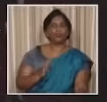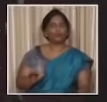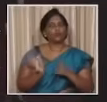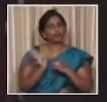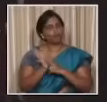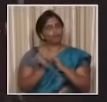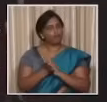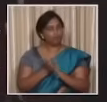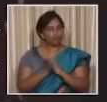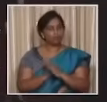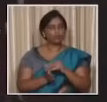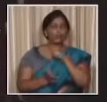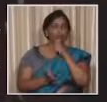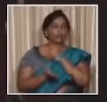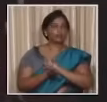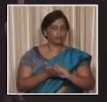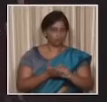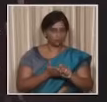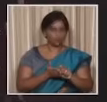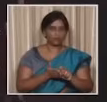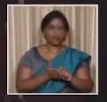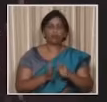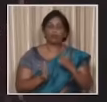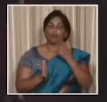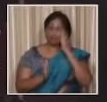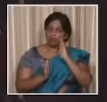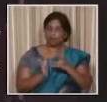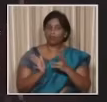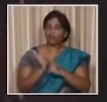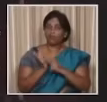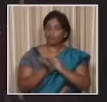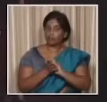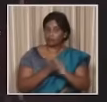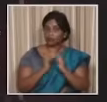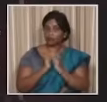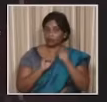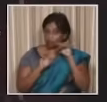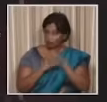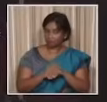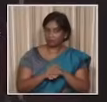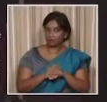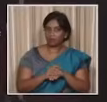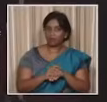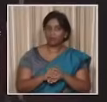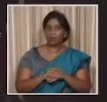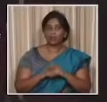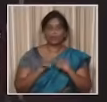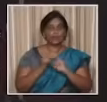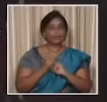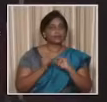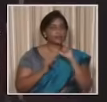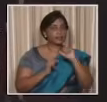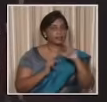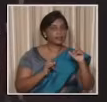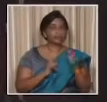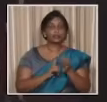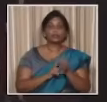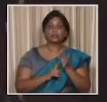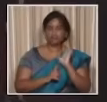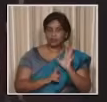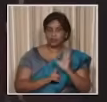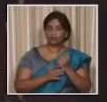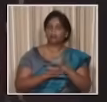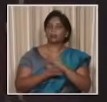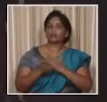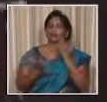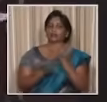ස්වේච්ඡාවෙන් විශ්‍රාම ගැන්වීම. ස්වේච්ඡාවෙන් විශ්‍රාම ගන්වනකොට SCC එකේ සභාපතිවරයාත්